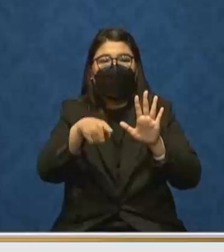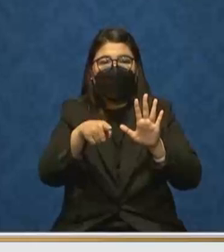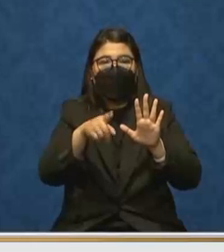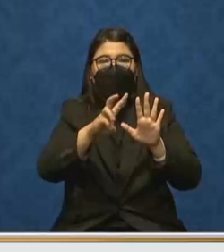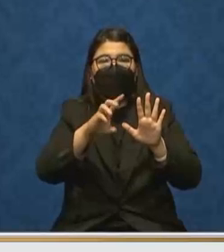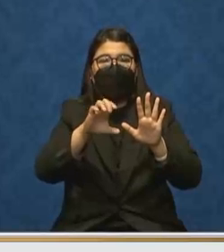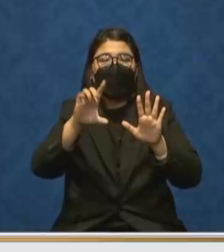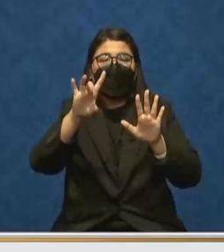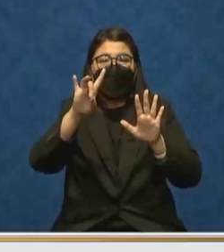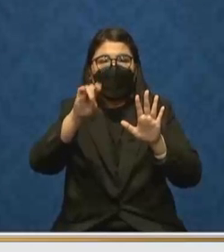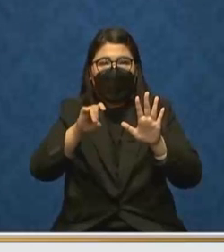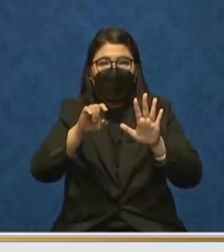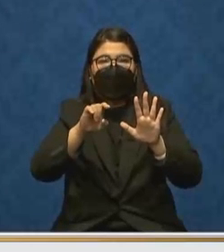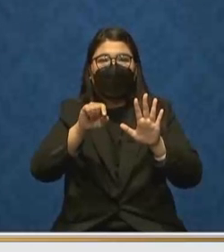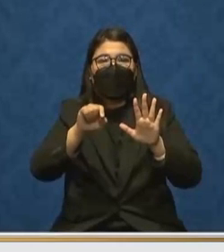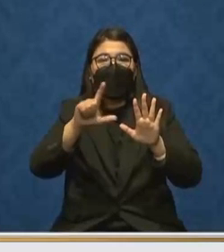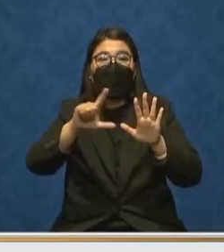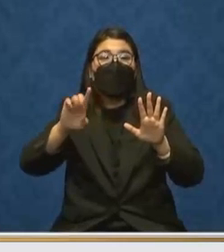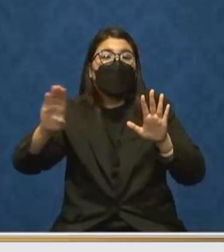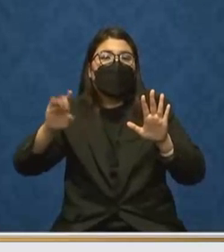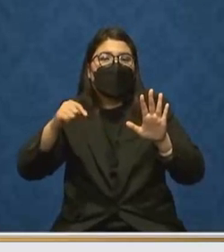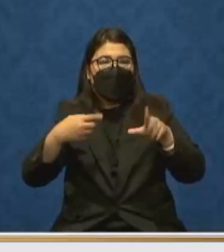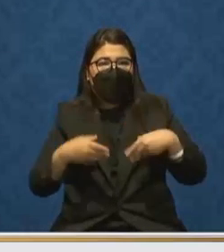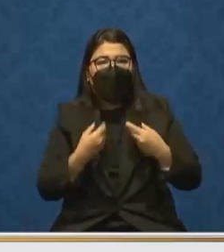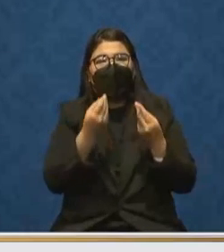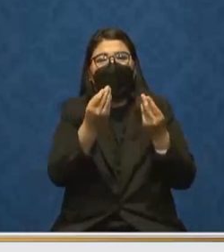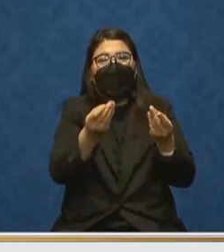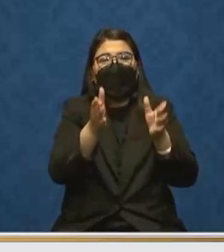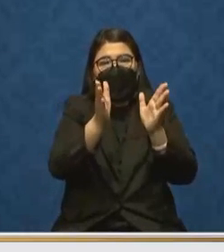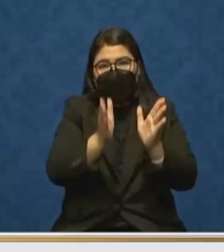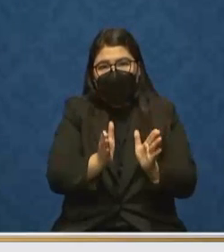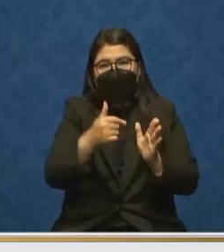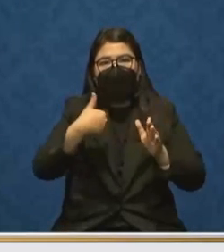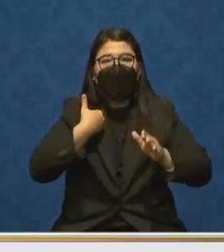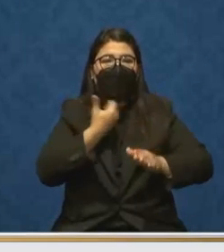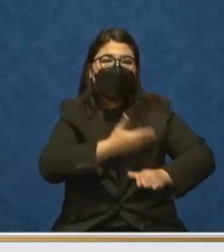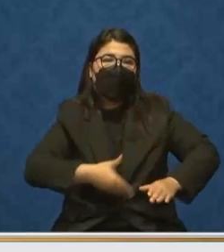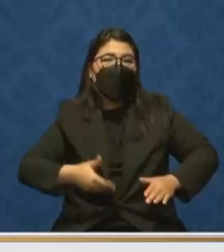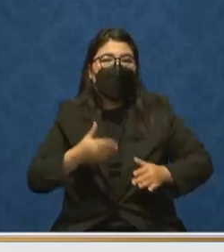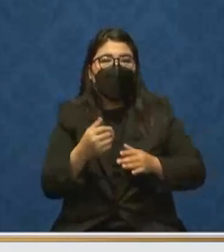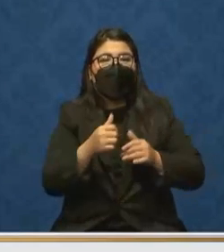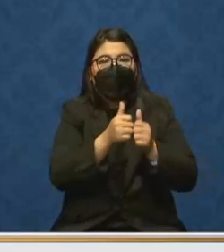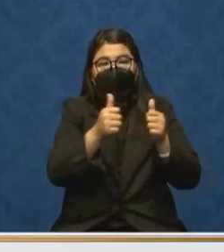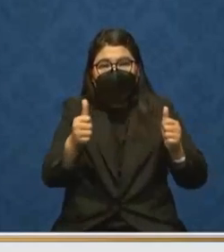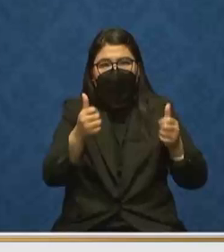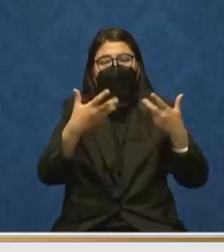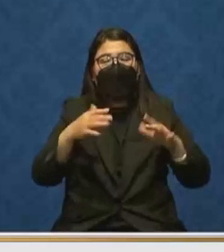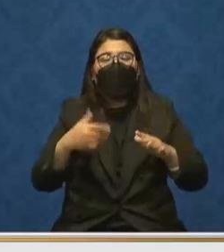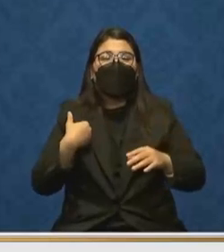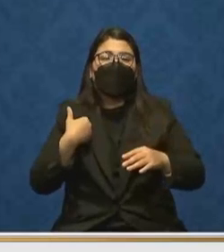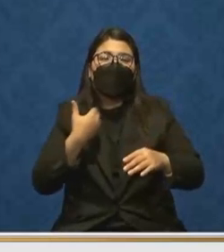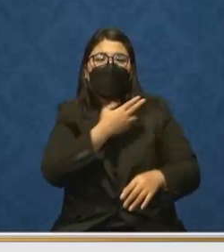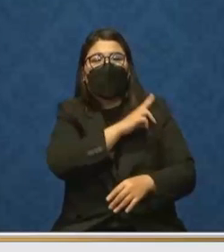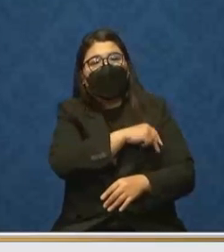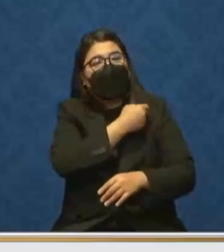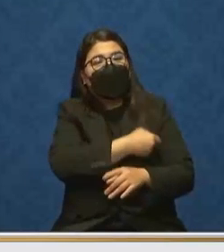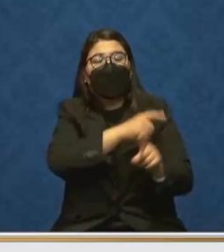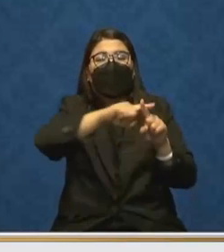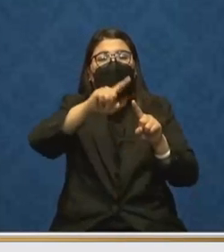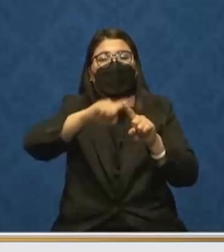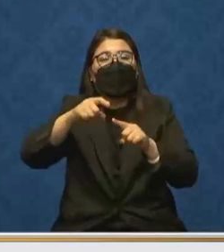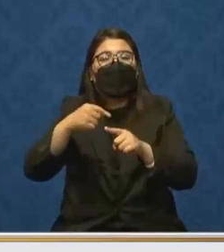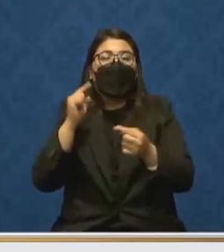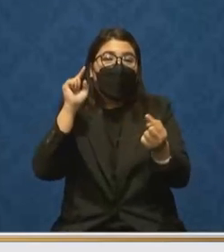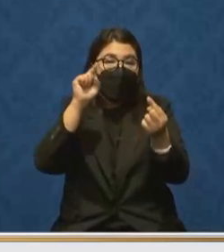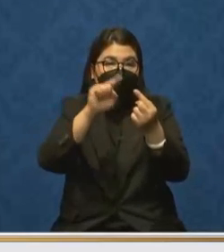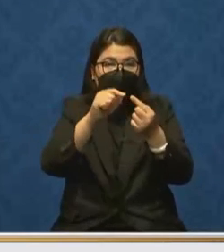51,883.9 ล้านบาทเพื่อให้ประชาชนมีสุขภาวะที่ดีสามารถเข้าถึงบริการสาธารณสุขที่ได้มาตรฐานและทั่วถึงพร้อมรับมือสถาน